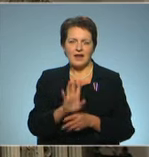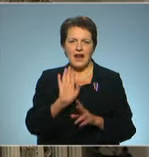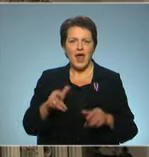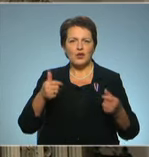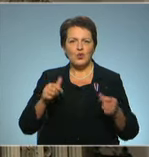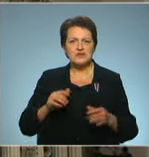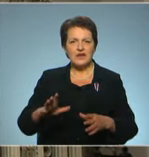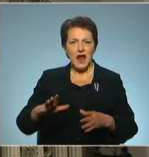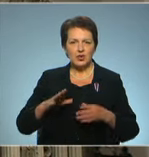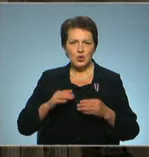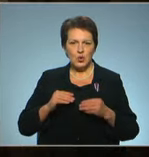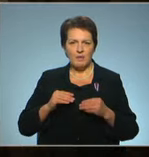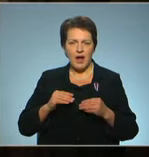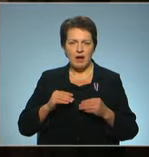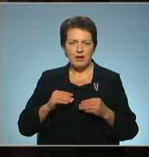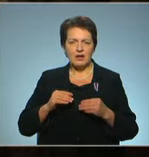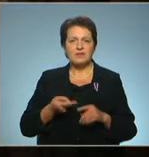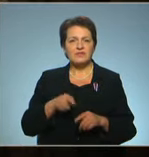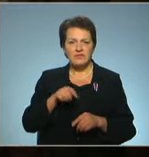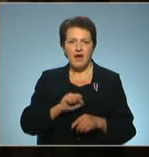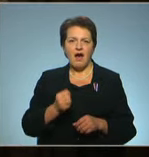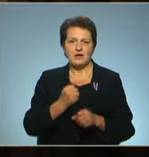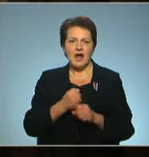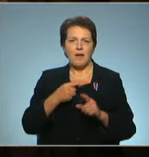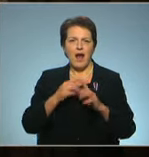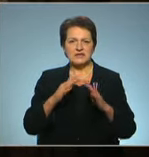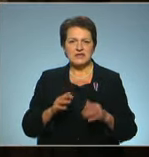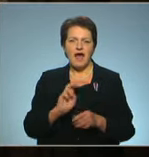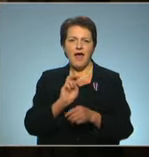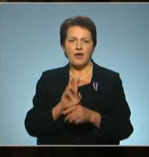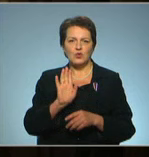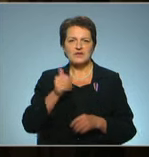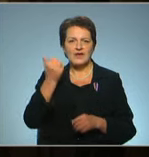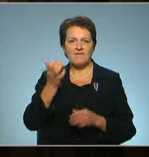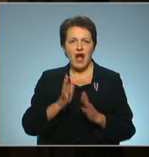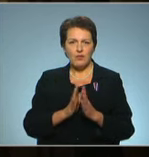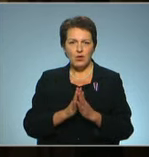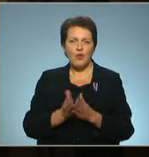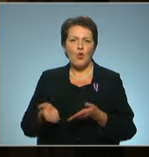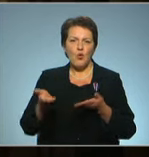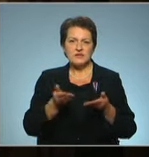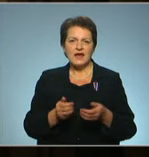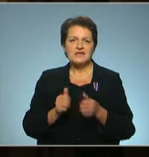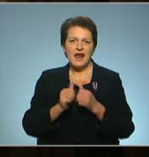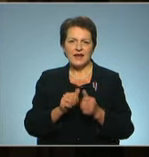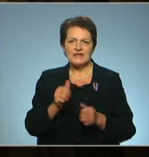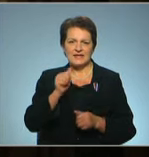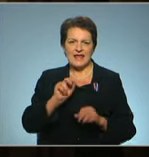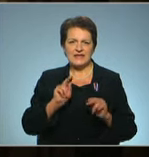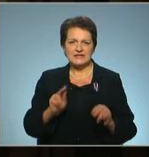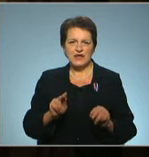nosvinētu kopā. Tā dara baznīcā. Ej uz dievkalpojumu, uzaicina līdz neticīgo